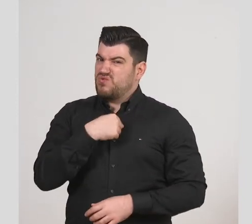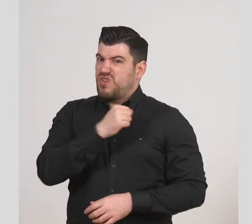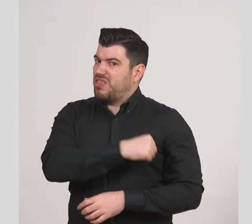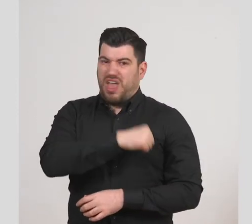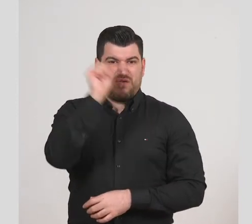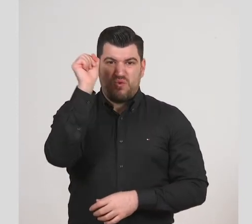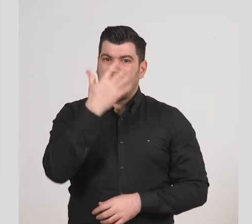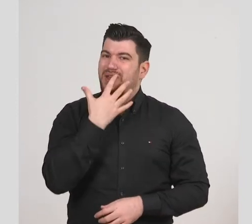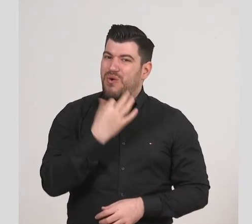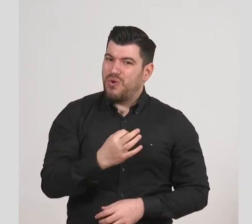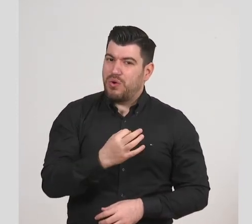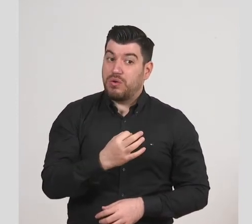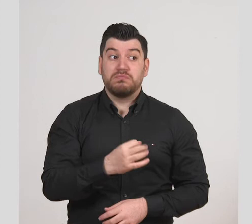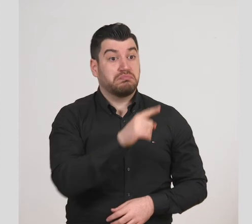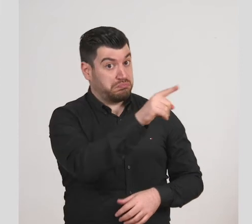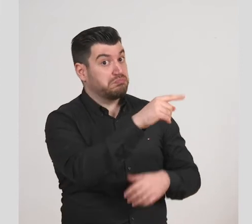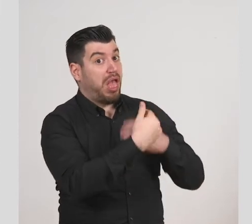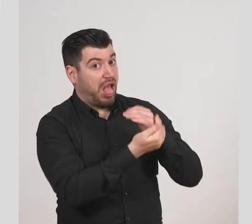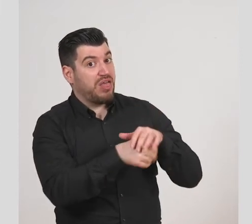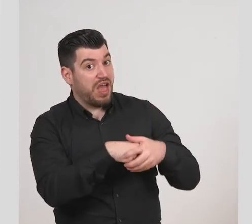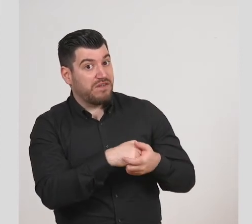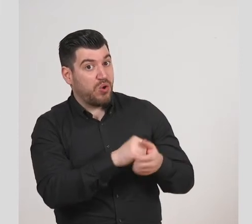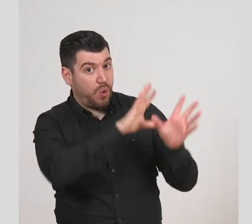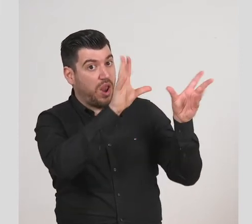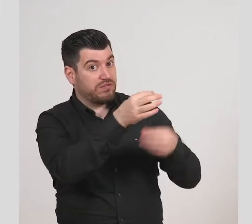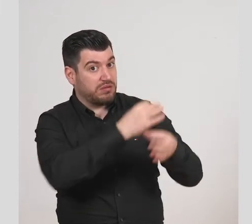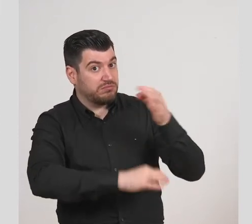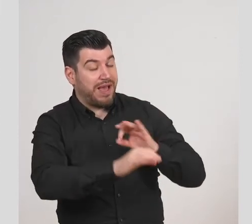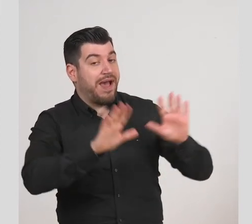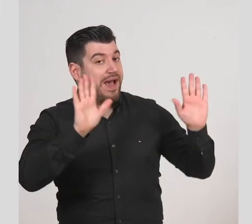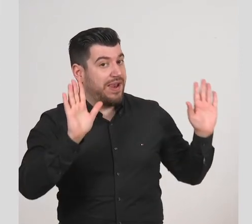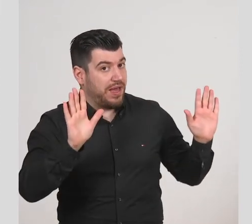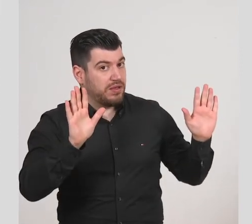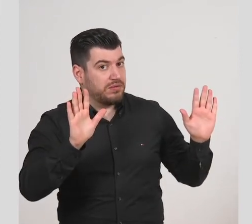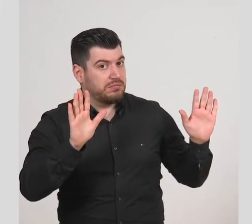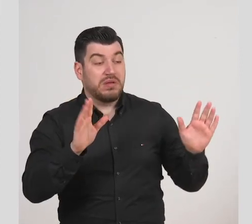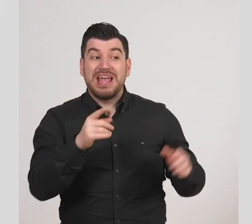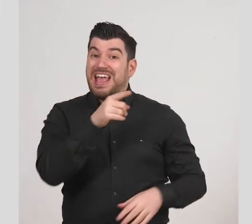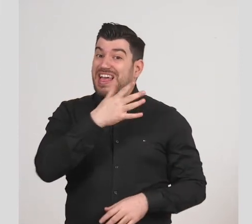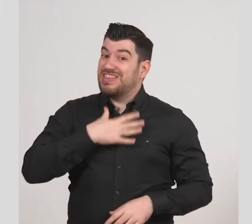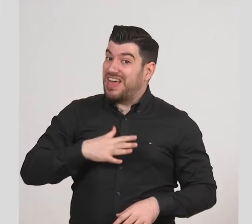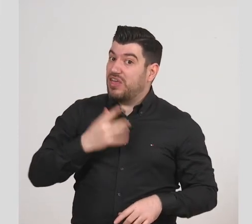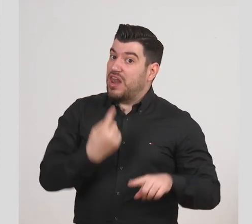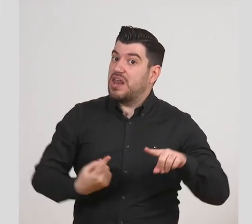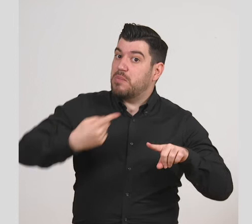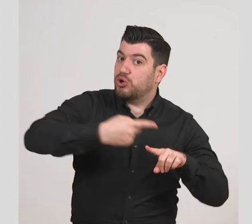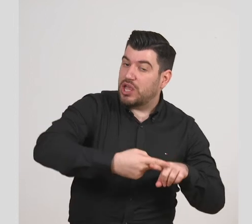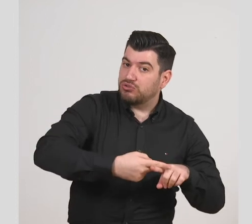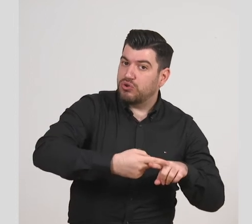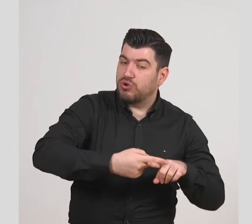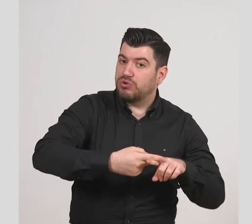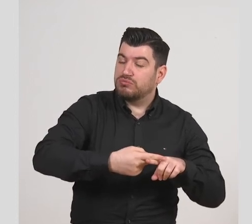γιατί είναι ενδιαφέροντα όλα αυτά, αλλά θα ήθελα επίσης εδώ να προσθέσω,